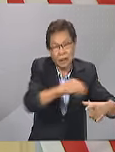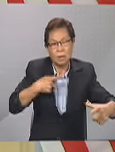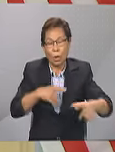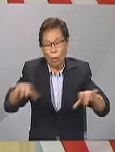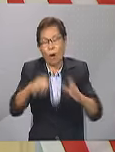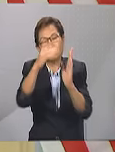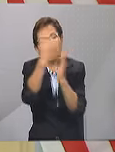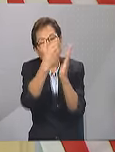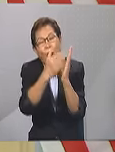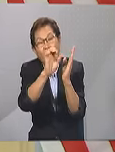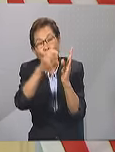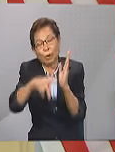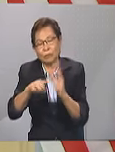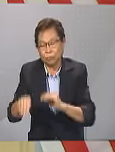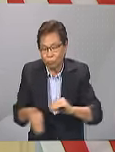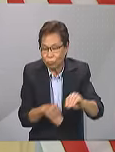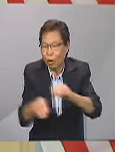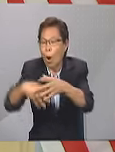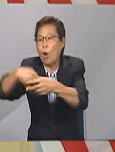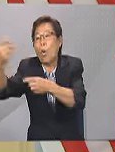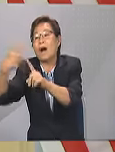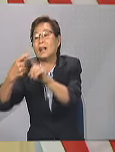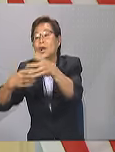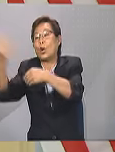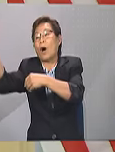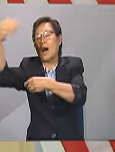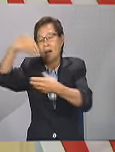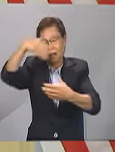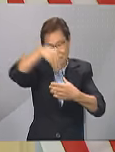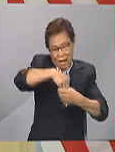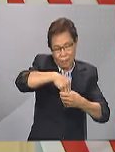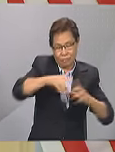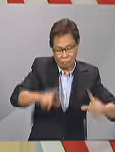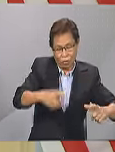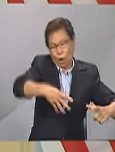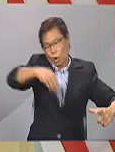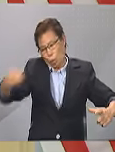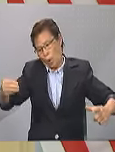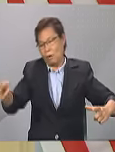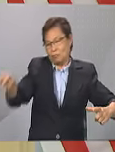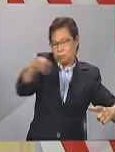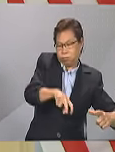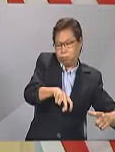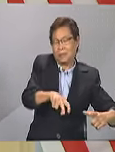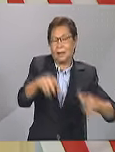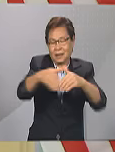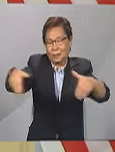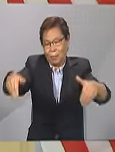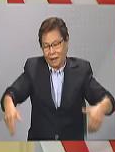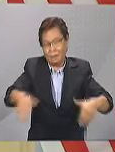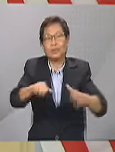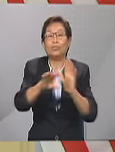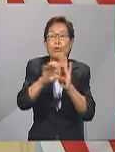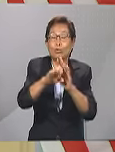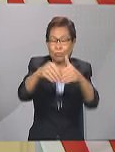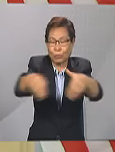pergerakan daripada luar Jeffrey dalam keluar dan DPD dalam kedua sempadan sempadan